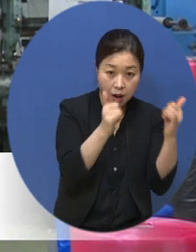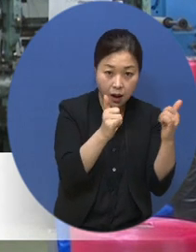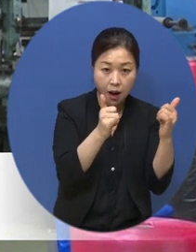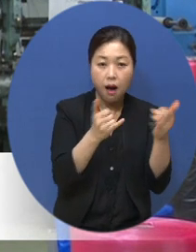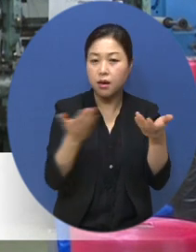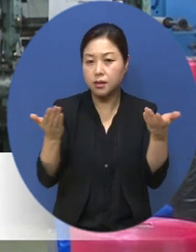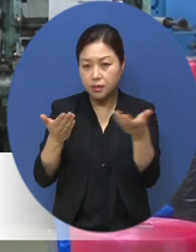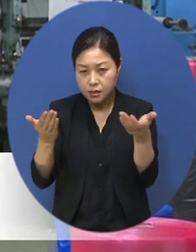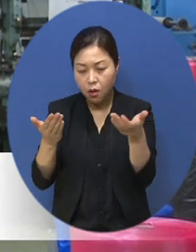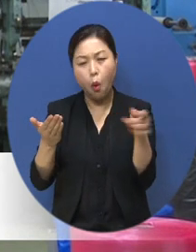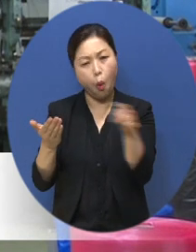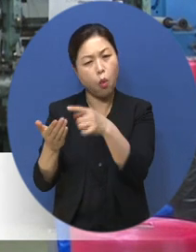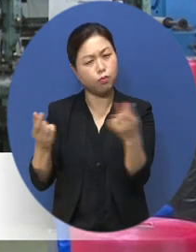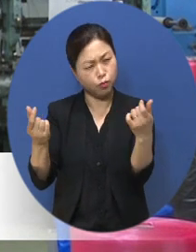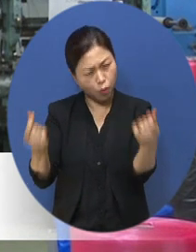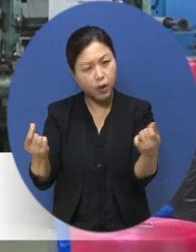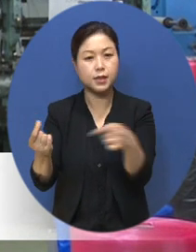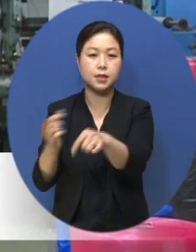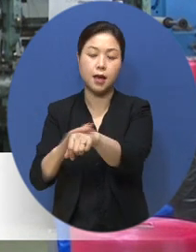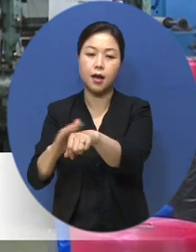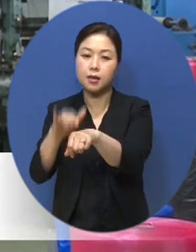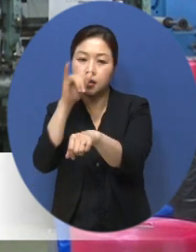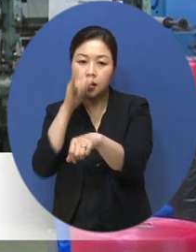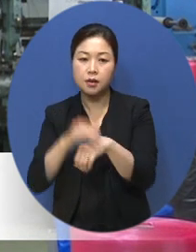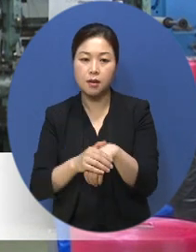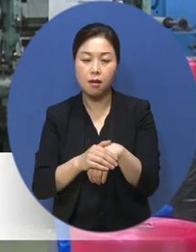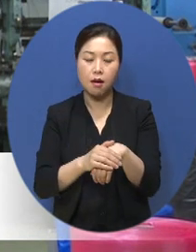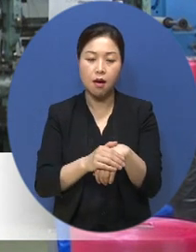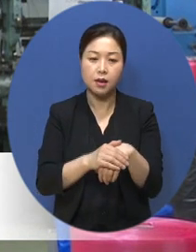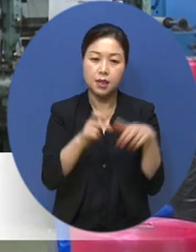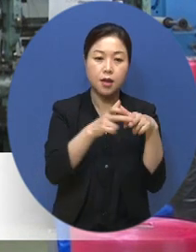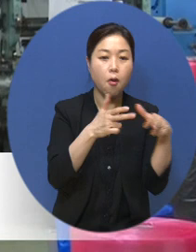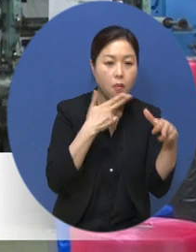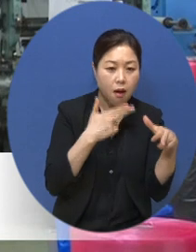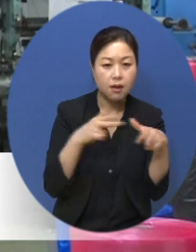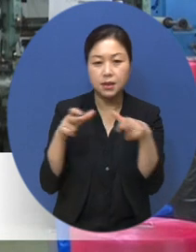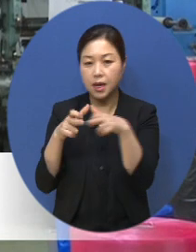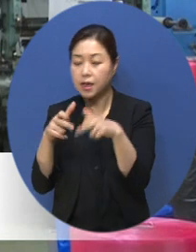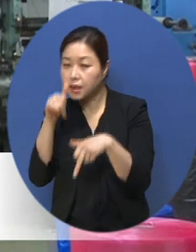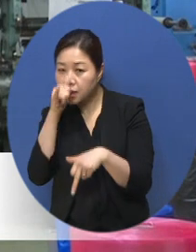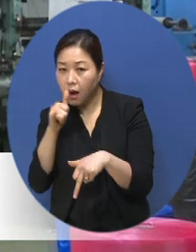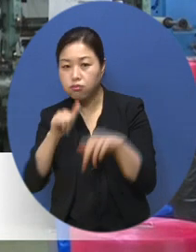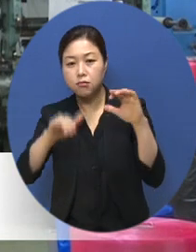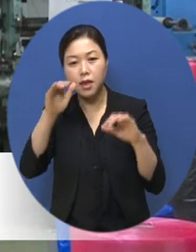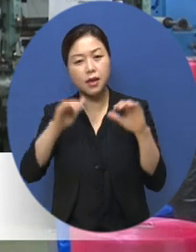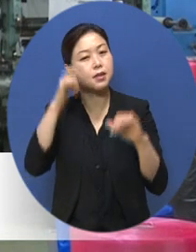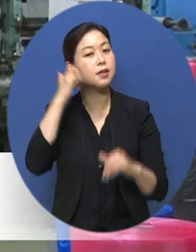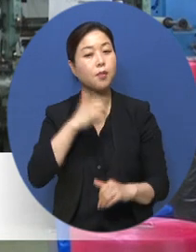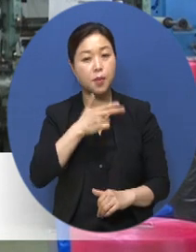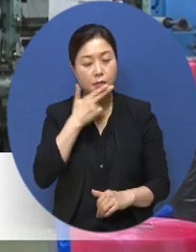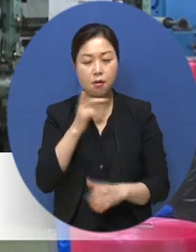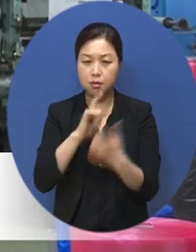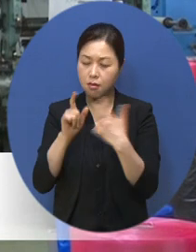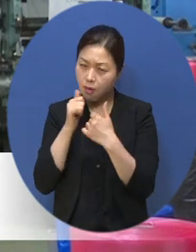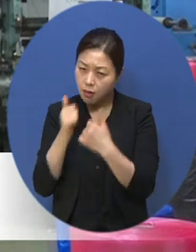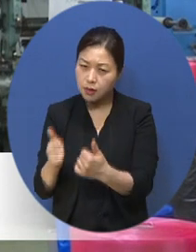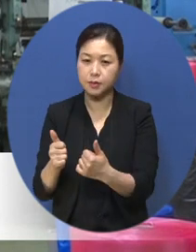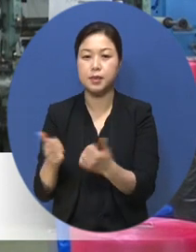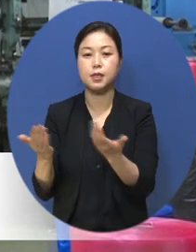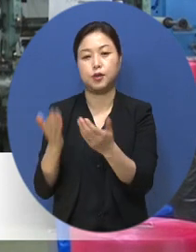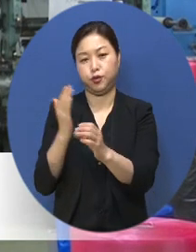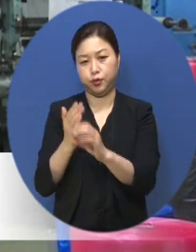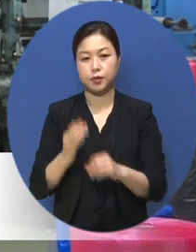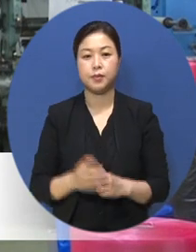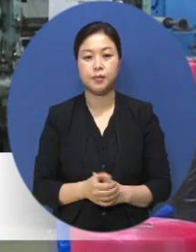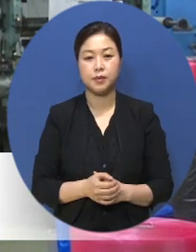때문에 저는 뭐 일반인이니 뭐 장애인이니 따로 그렇게 느껴지진 않고요. 더욱 열심히 하시는 것 같아요.